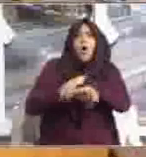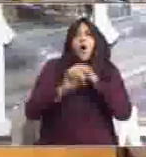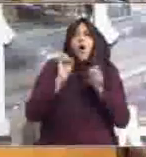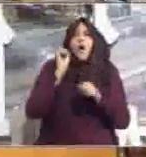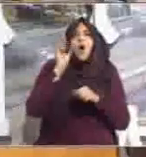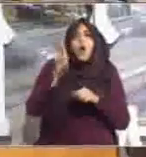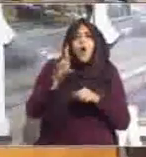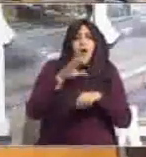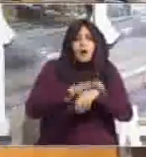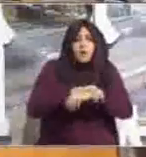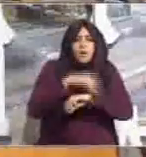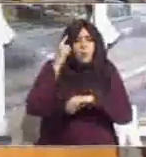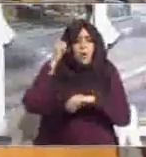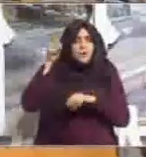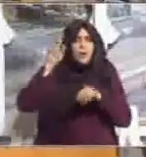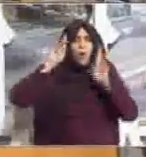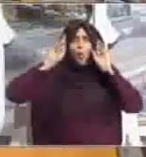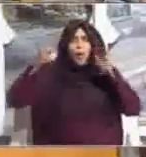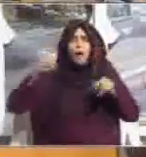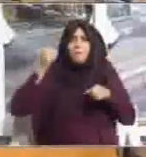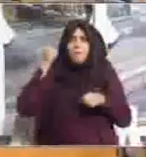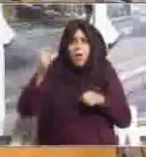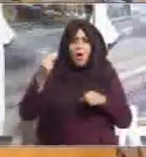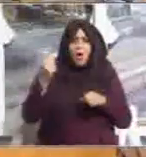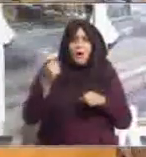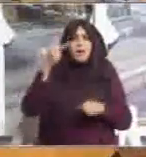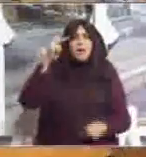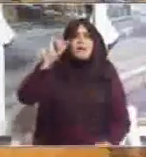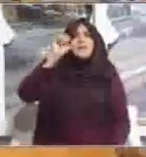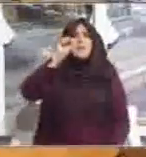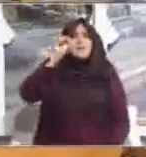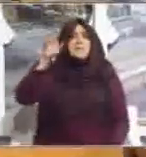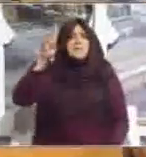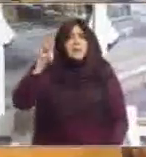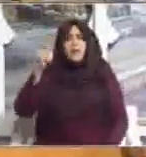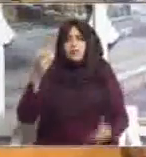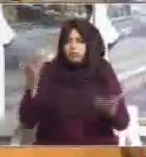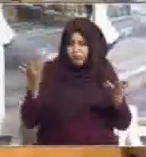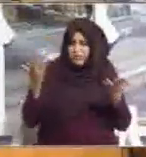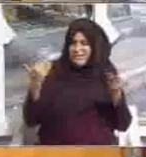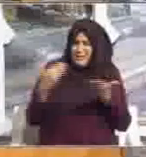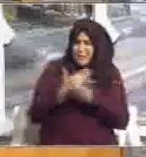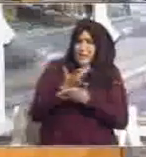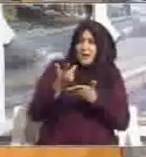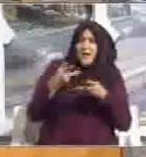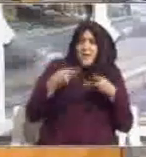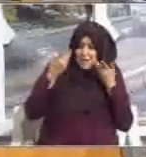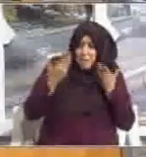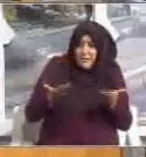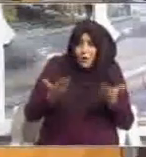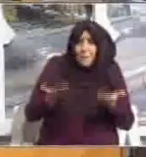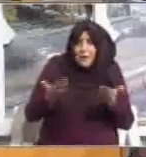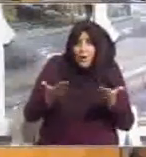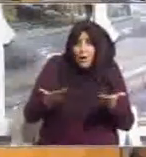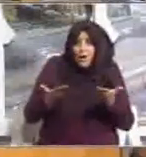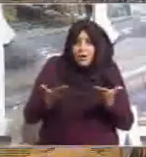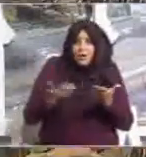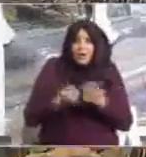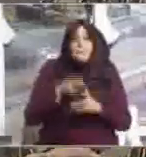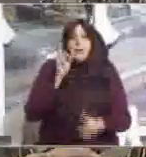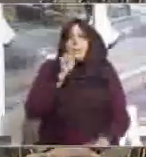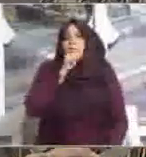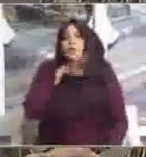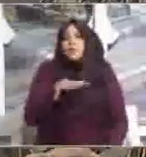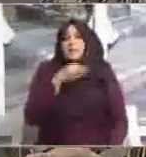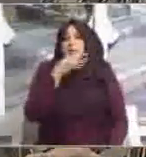في هرمز كسرى بن هرمز؟ وين راك يا محمد؟ عيش الواقع تاعك. لكن النبي